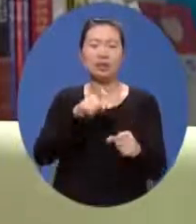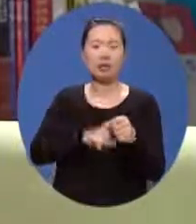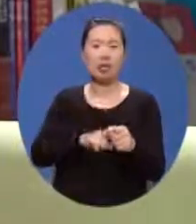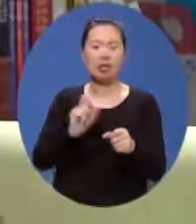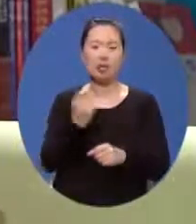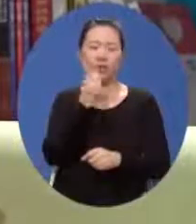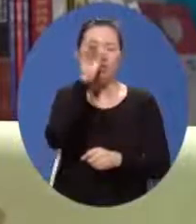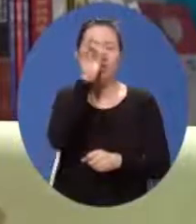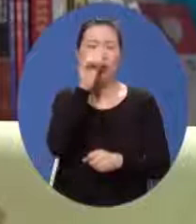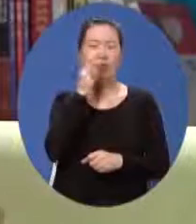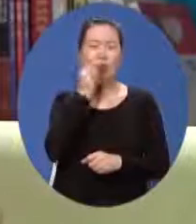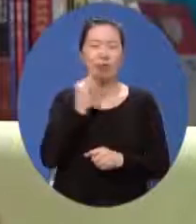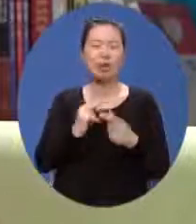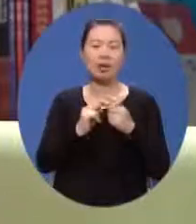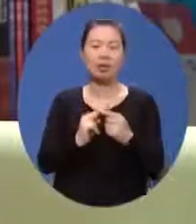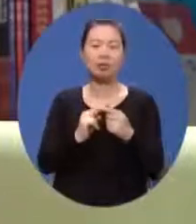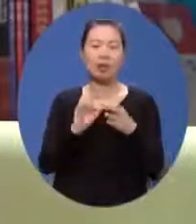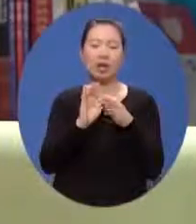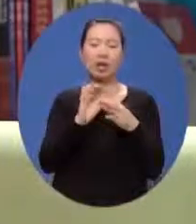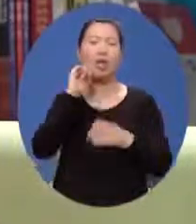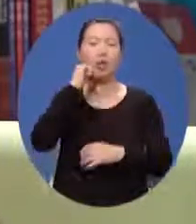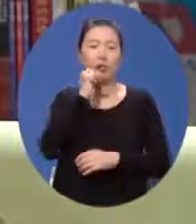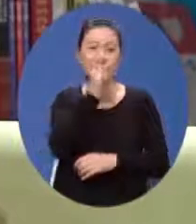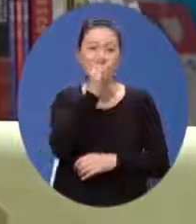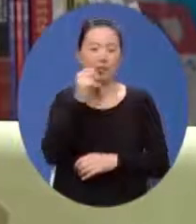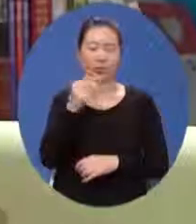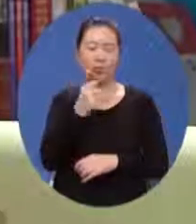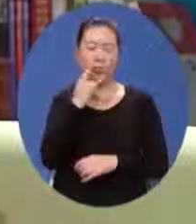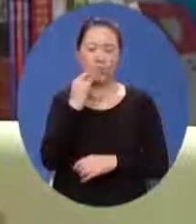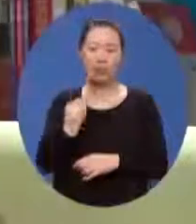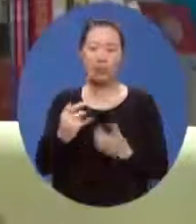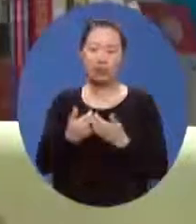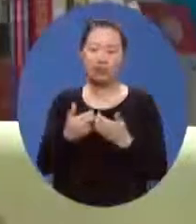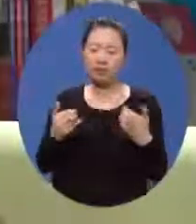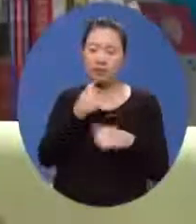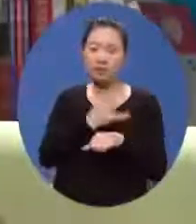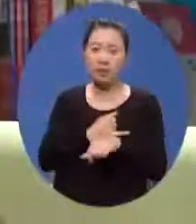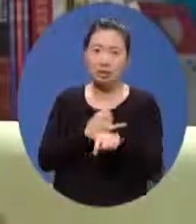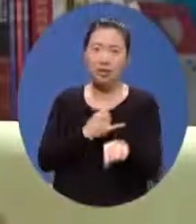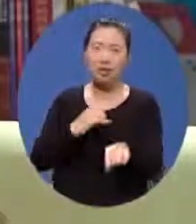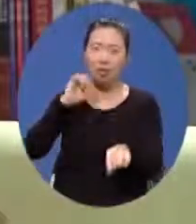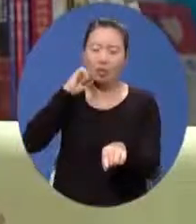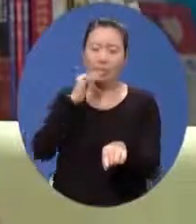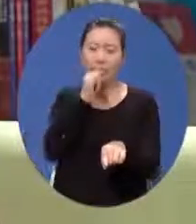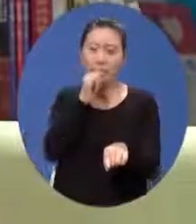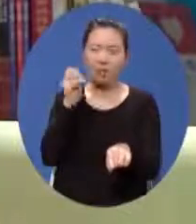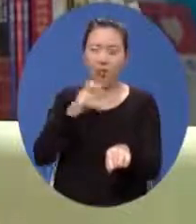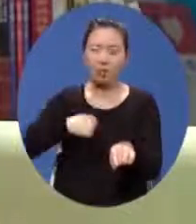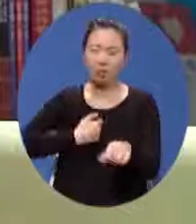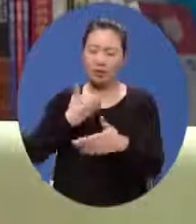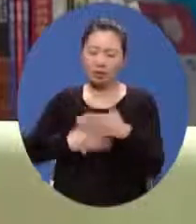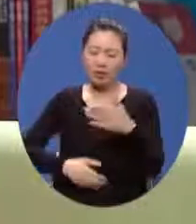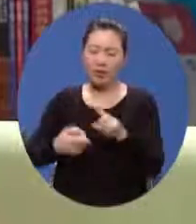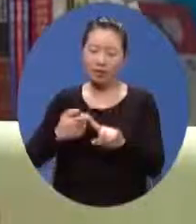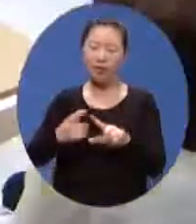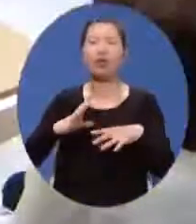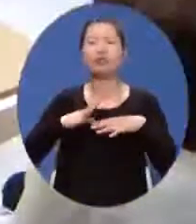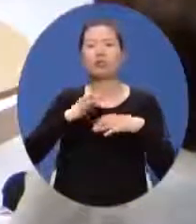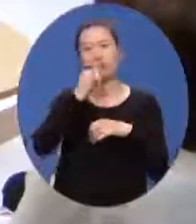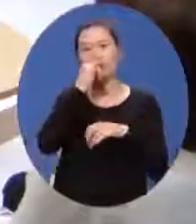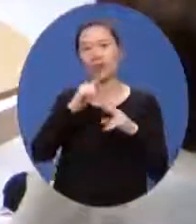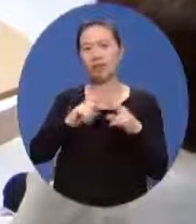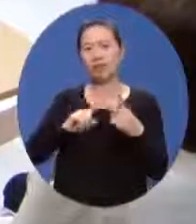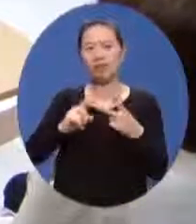보면은 이렇게 엄마하고 관계에 어려움이 있거나 아니면 엄마하고 분리되는 거에 어려움이 있거나 혼자 남겨지는 것에 대한 두려움이